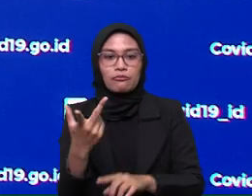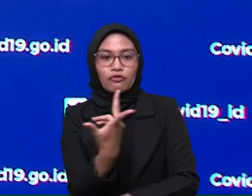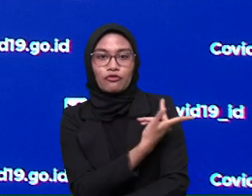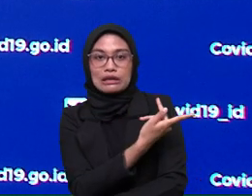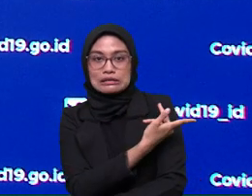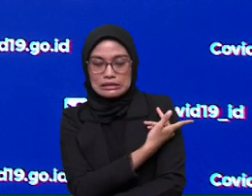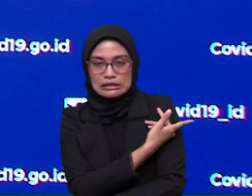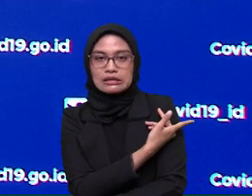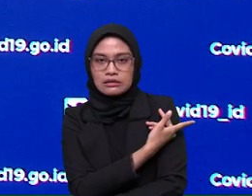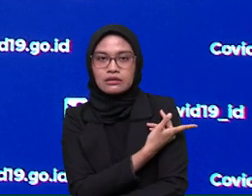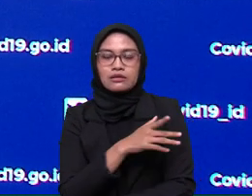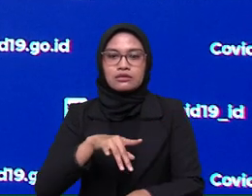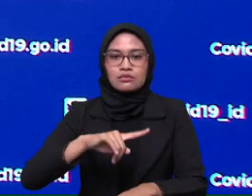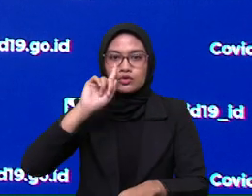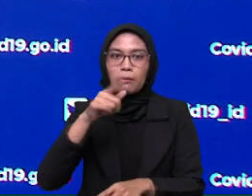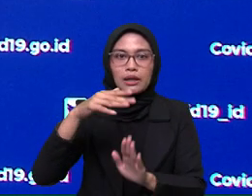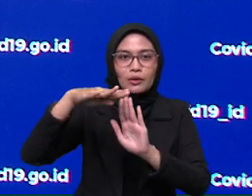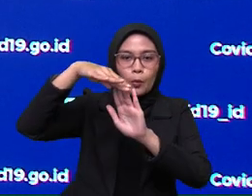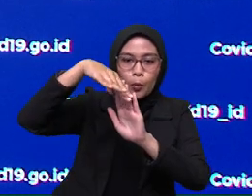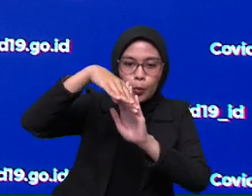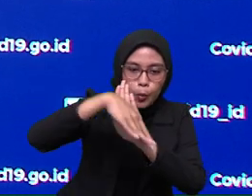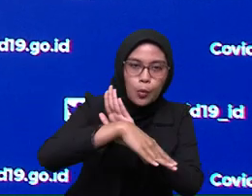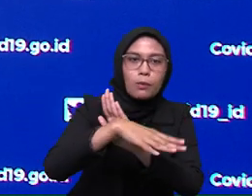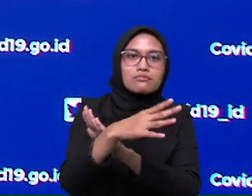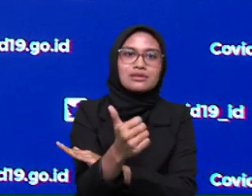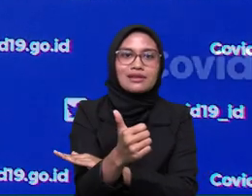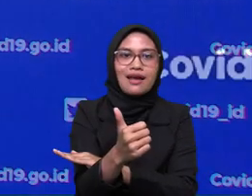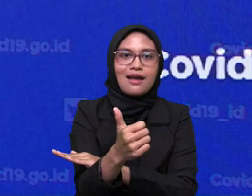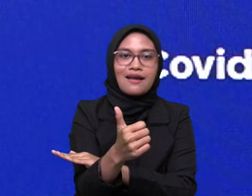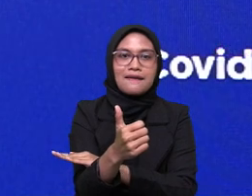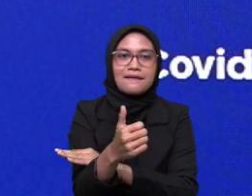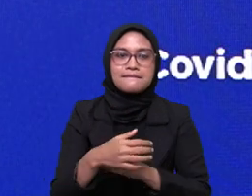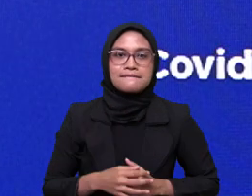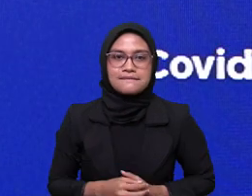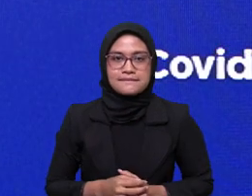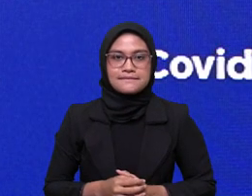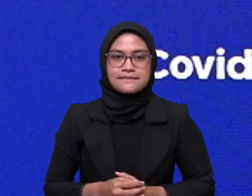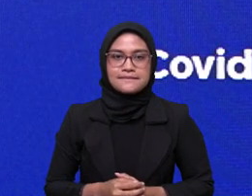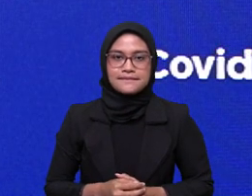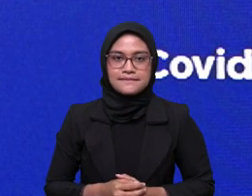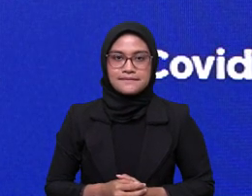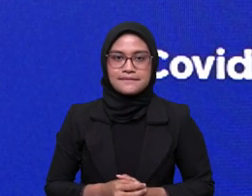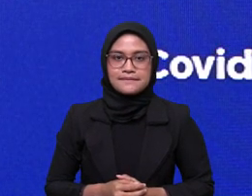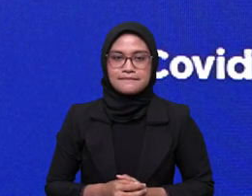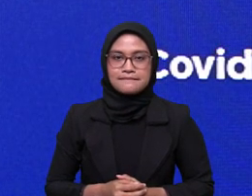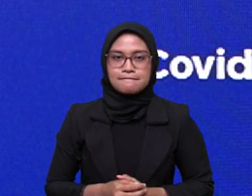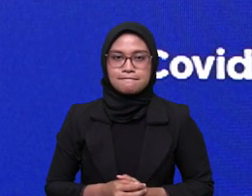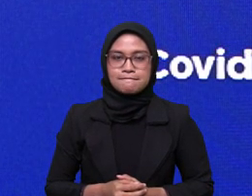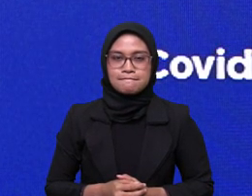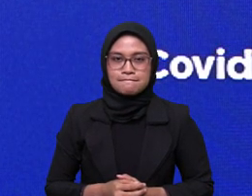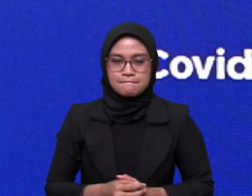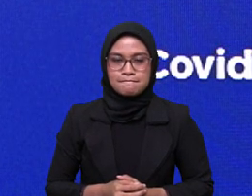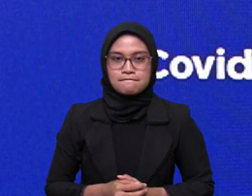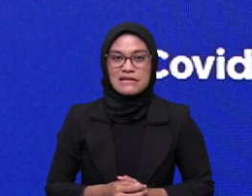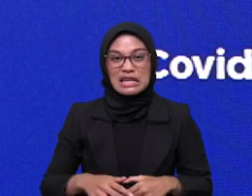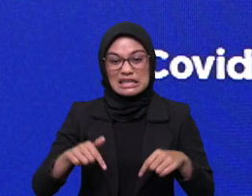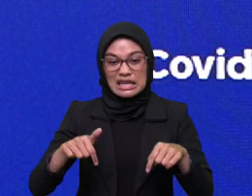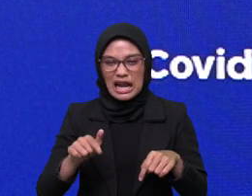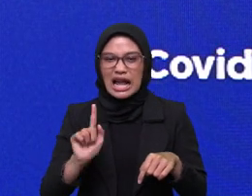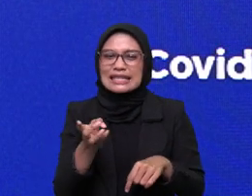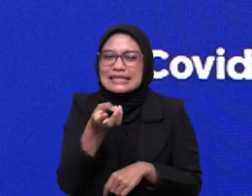memotong rantai penularan virus dengan berkaca pada adanya sedikit kecenderungan kenaikan kasus saat